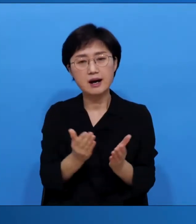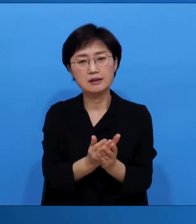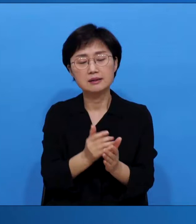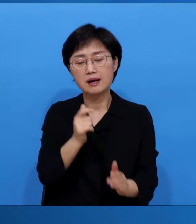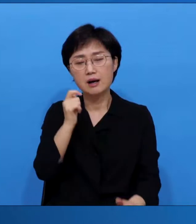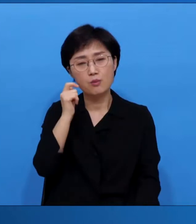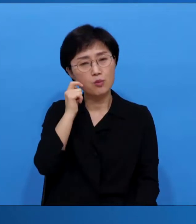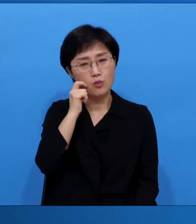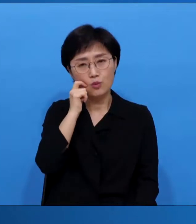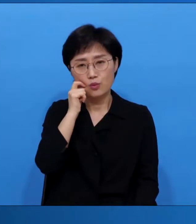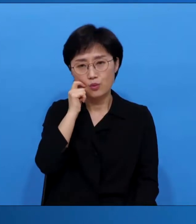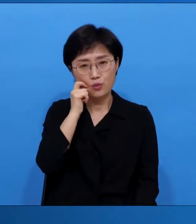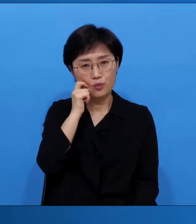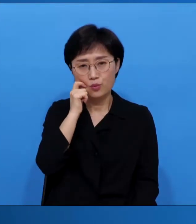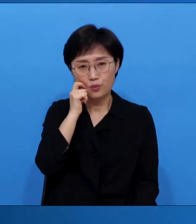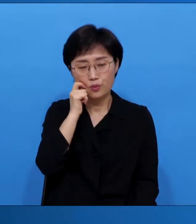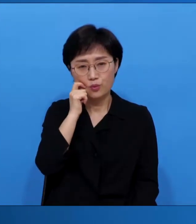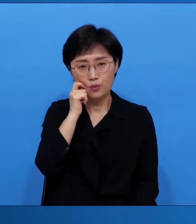증량다